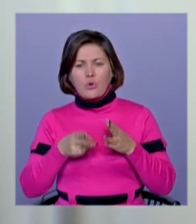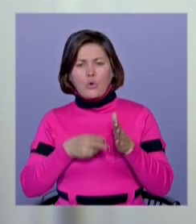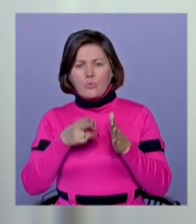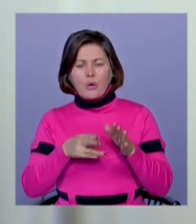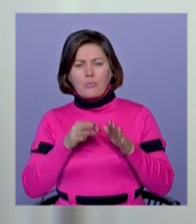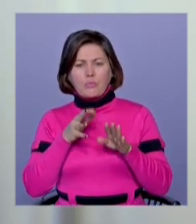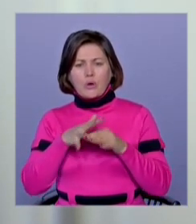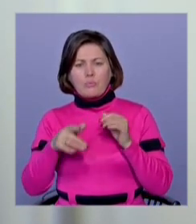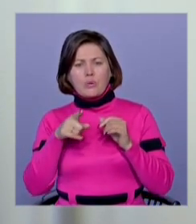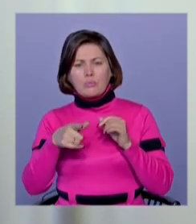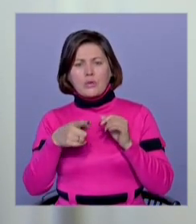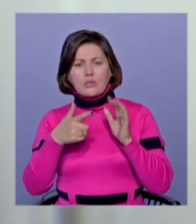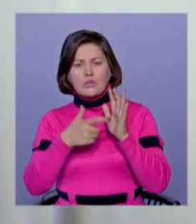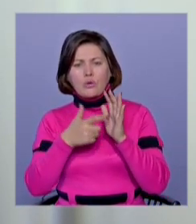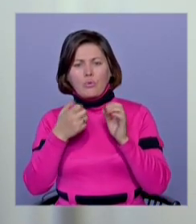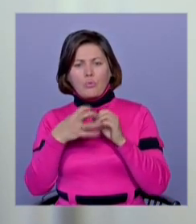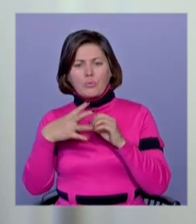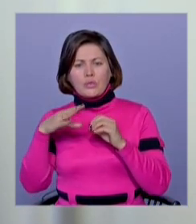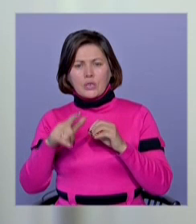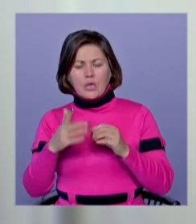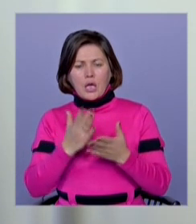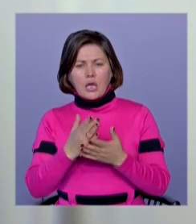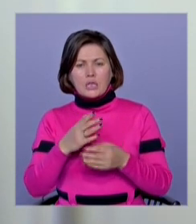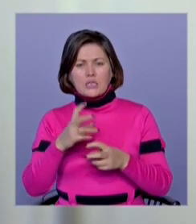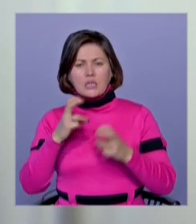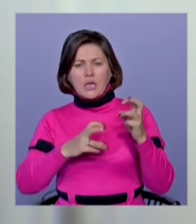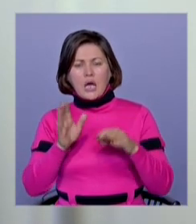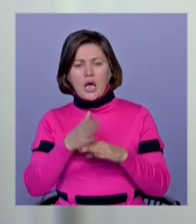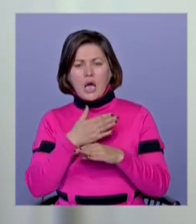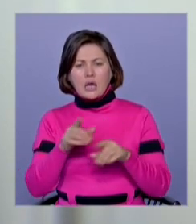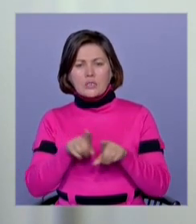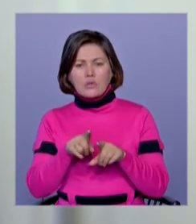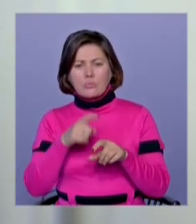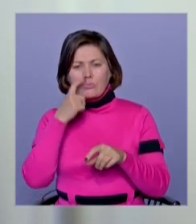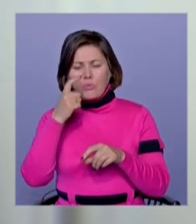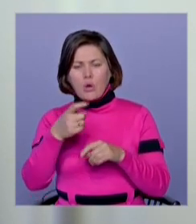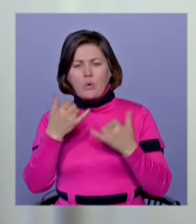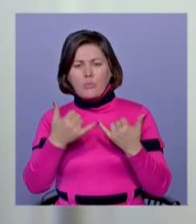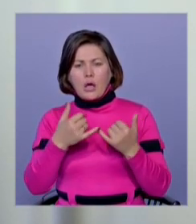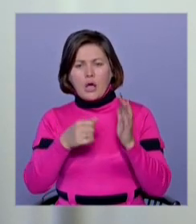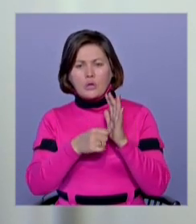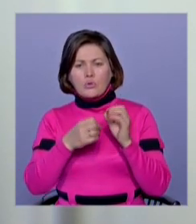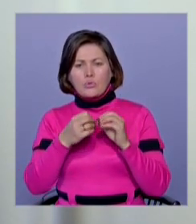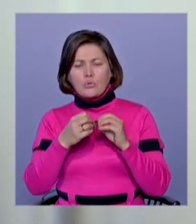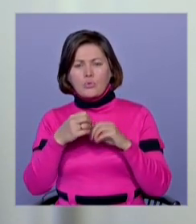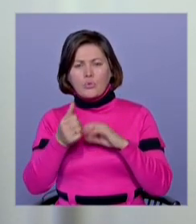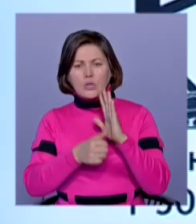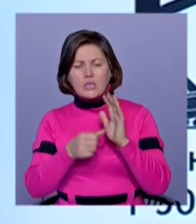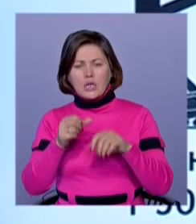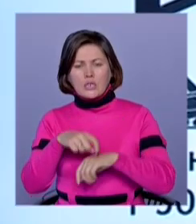шығыны 1715 теңгені құрайды. Станциялардың арасындағы қашықтығы бүгін 616 шақырым.